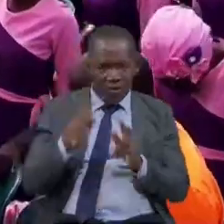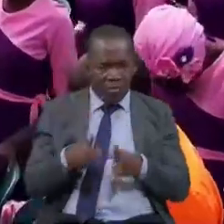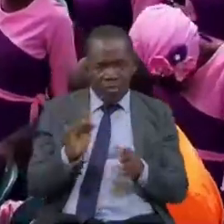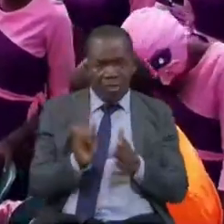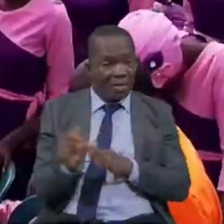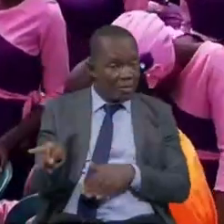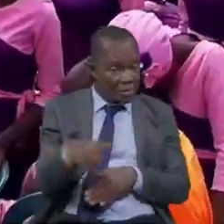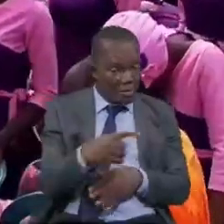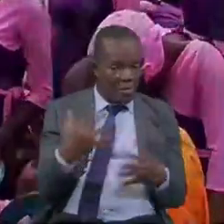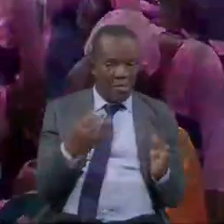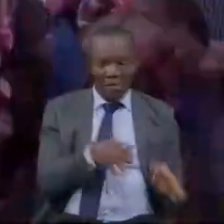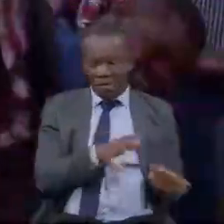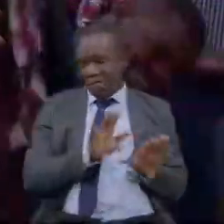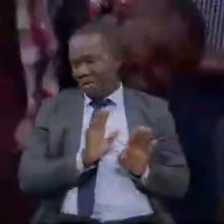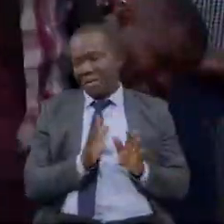Mais Christ est